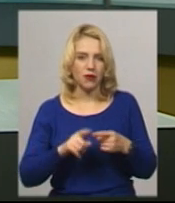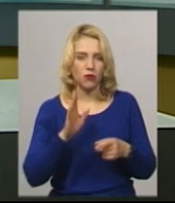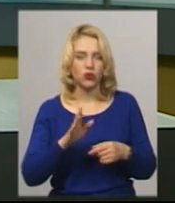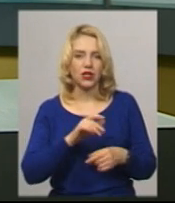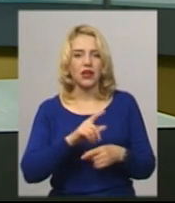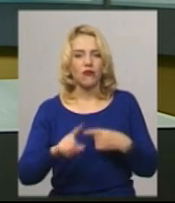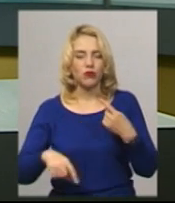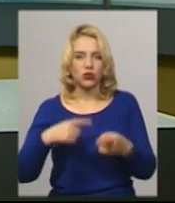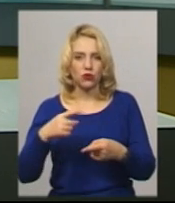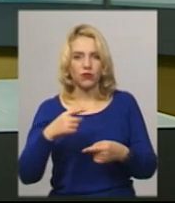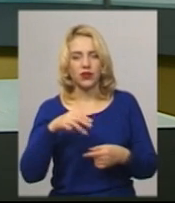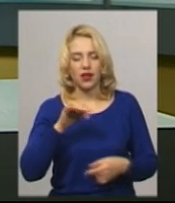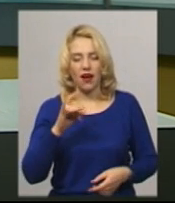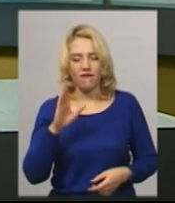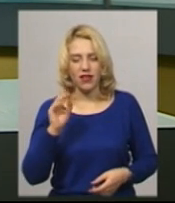у Газі.